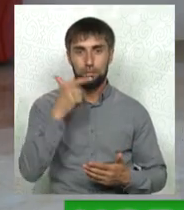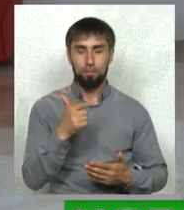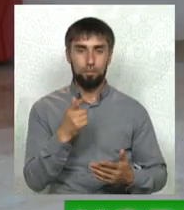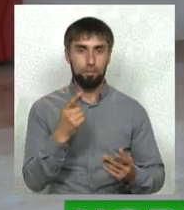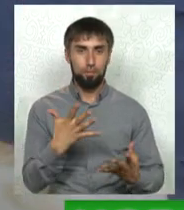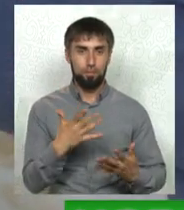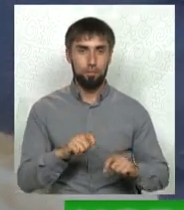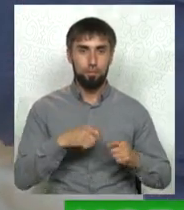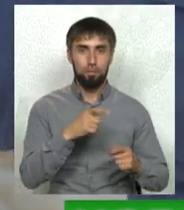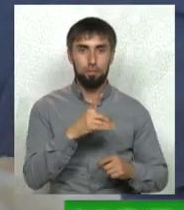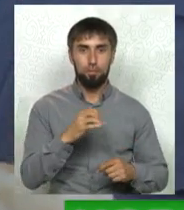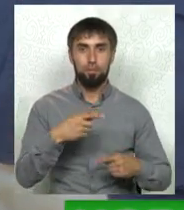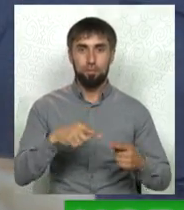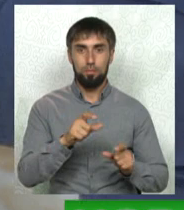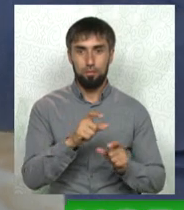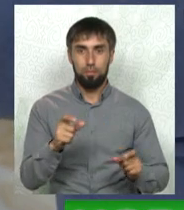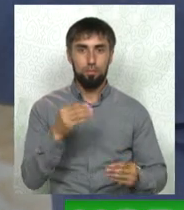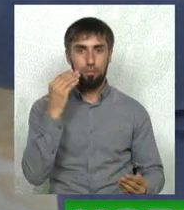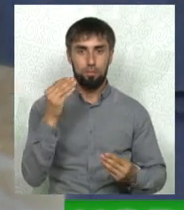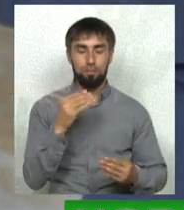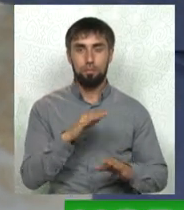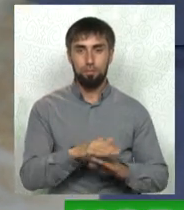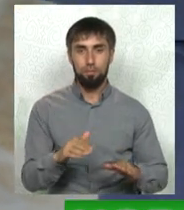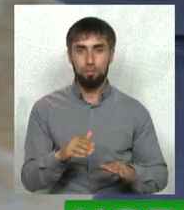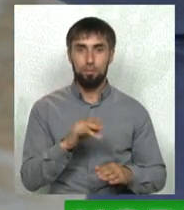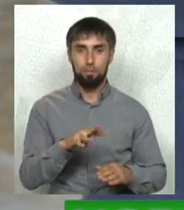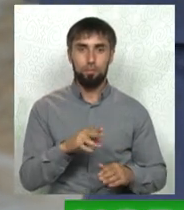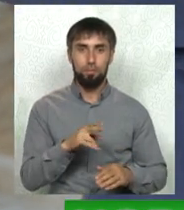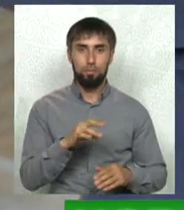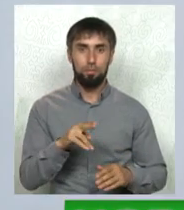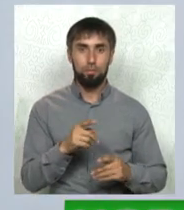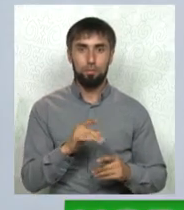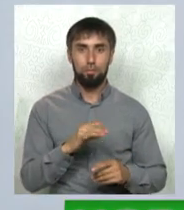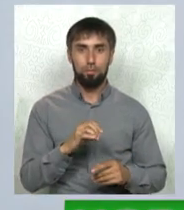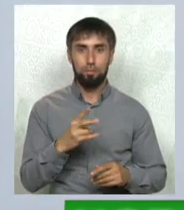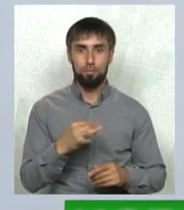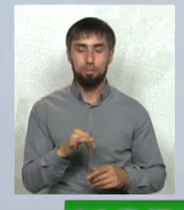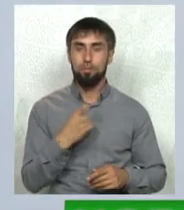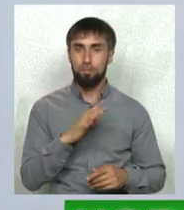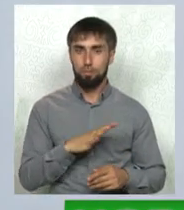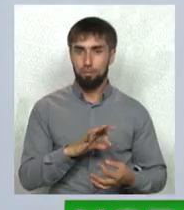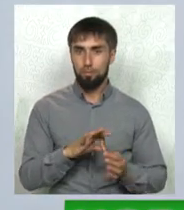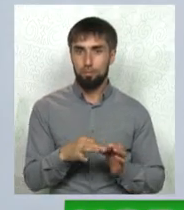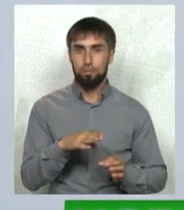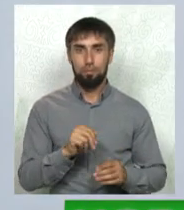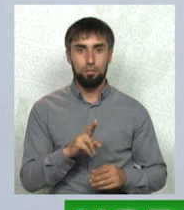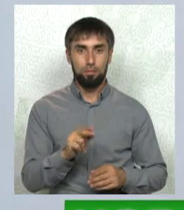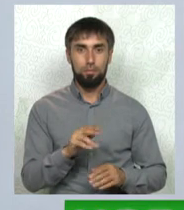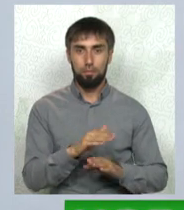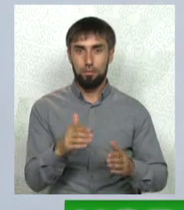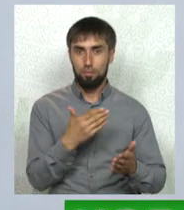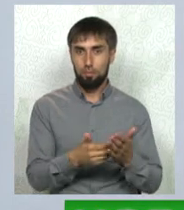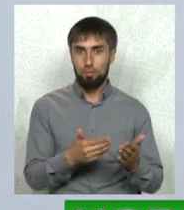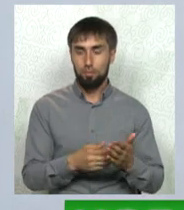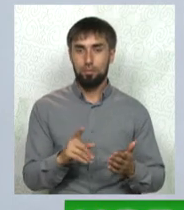ясно передать эти знания другим людям, например, детям. К ним подход особый. Было очень сложно, конечно, так как детям ты не